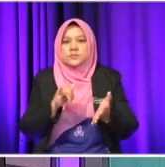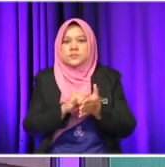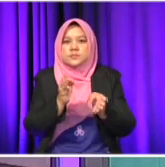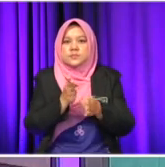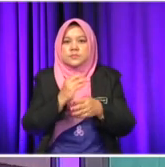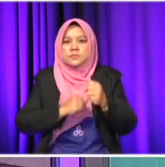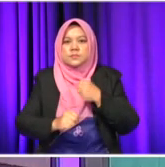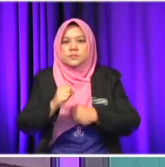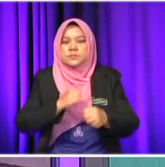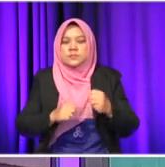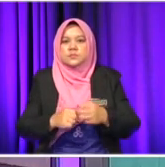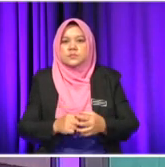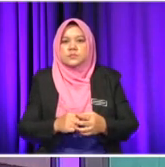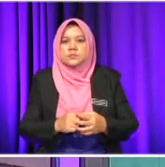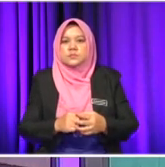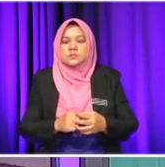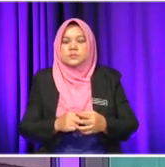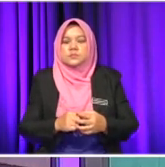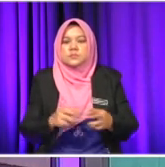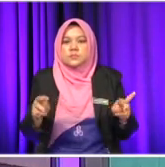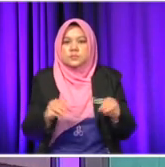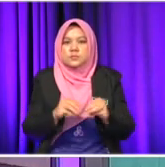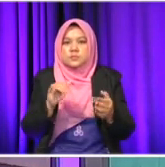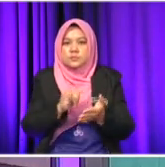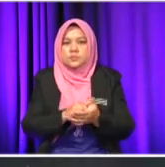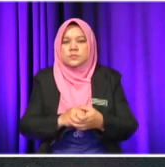kamu bolehnya tekan seperti itu oke